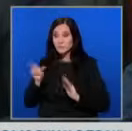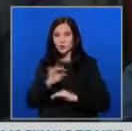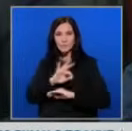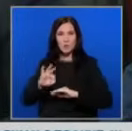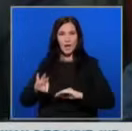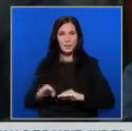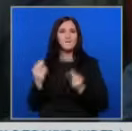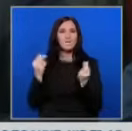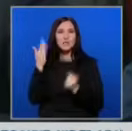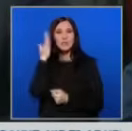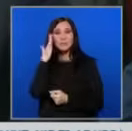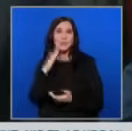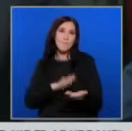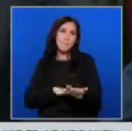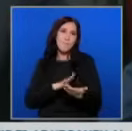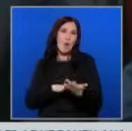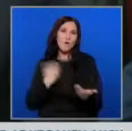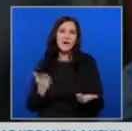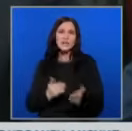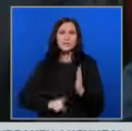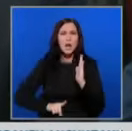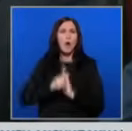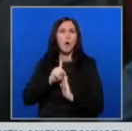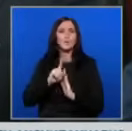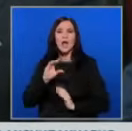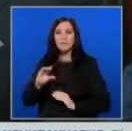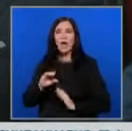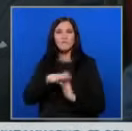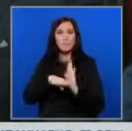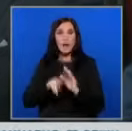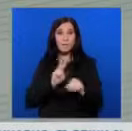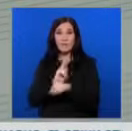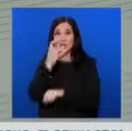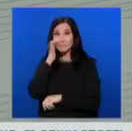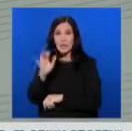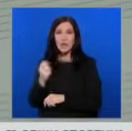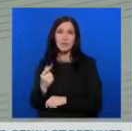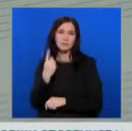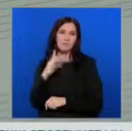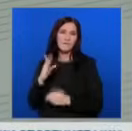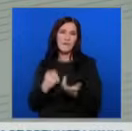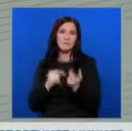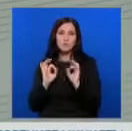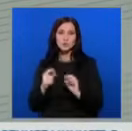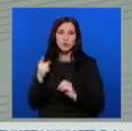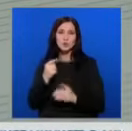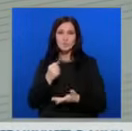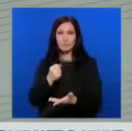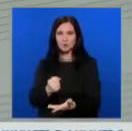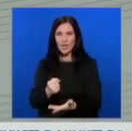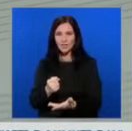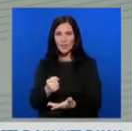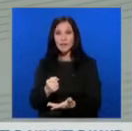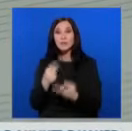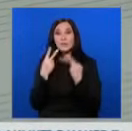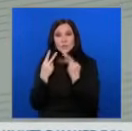А финансовият министър се похвали с рекордна капиталова програма от 12 милиарда лева. За първи път всъщност в този бюджет